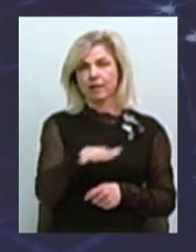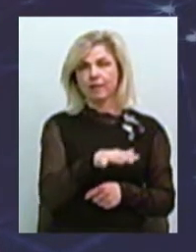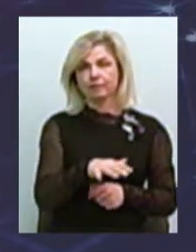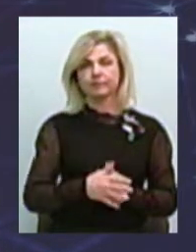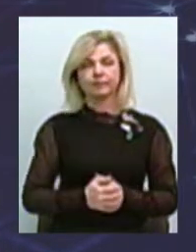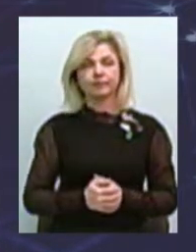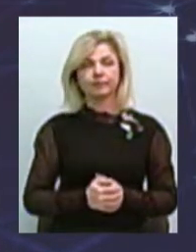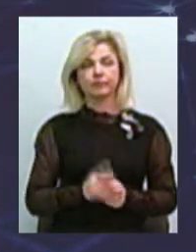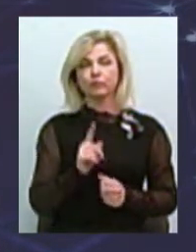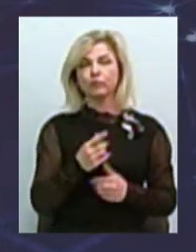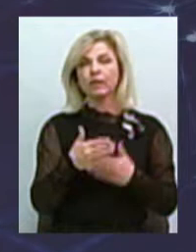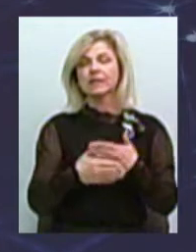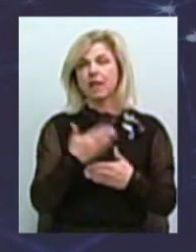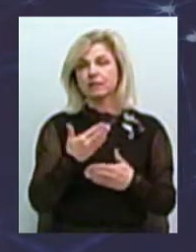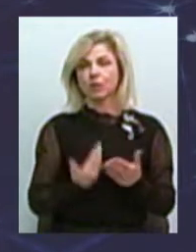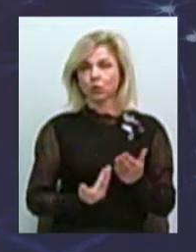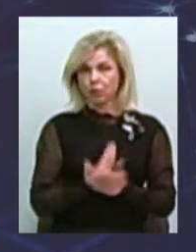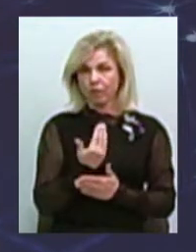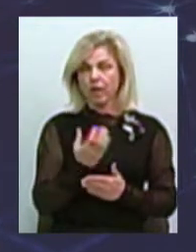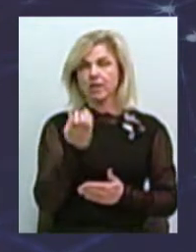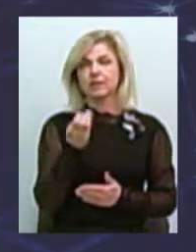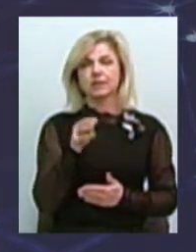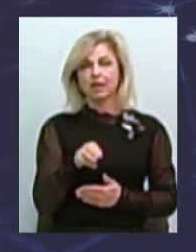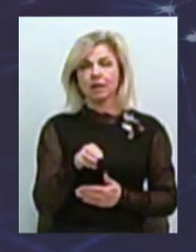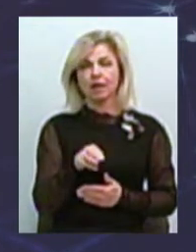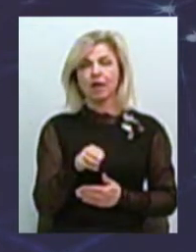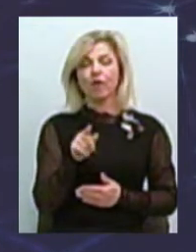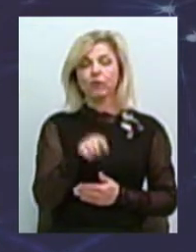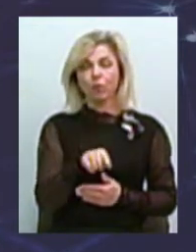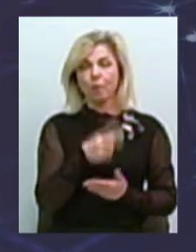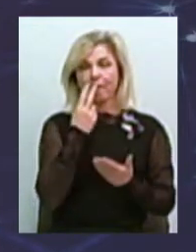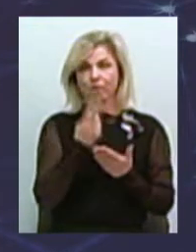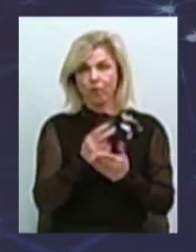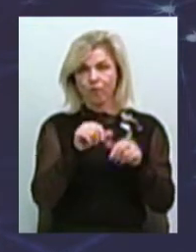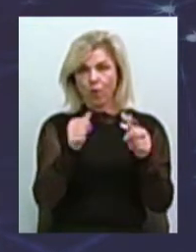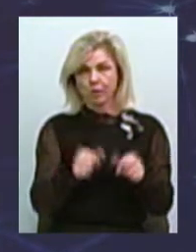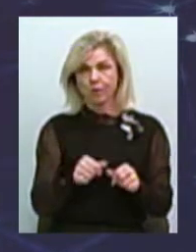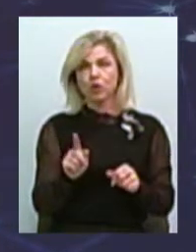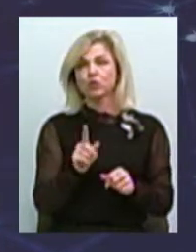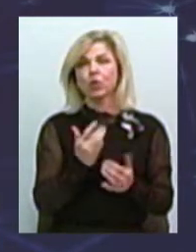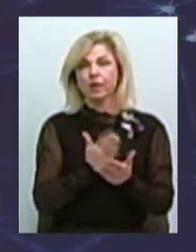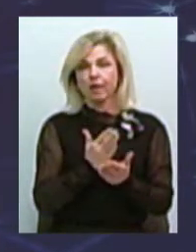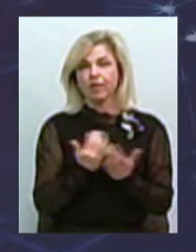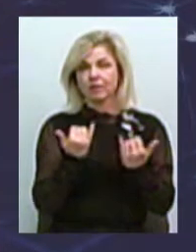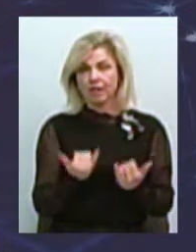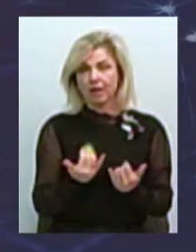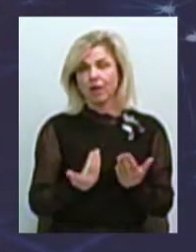що санкція нова, стаття у тому вигляді, в якому вона існує зараз, вона нова,